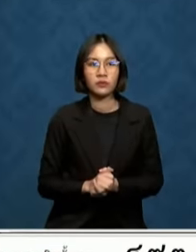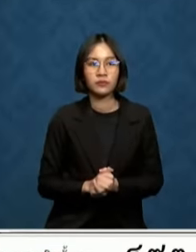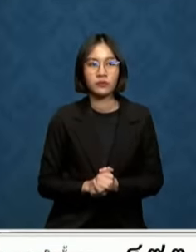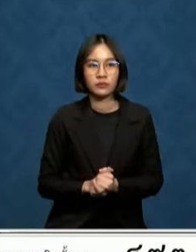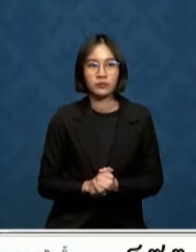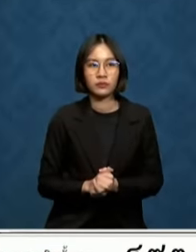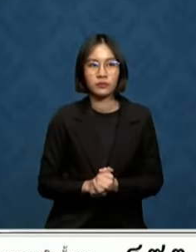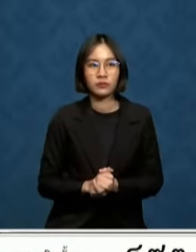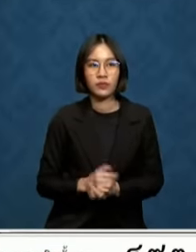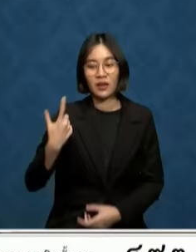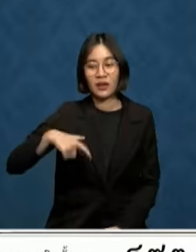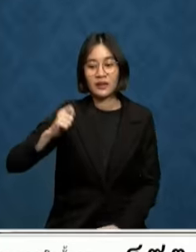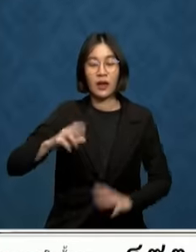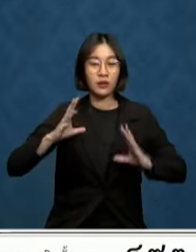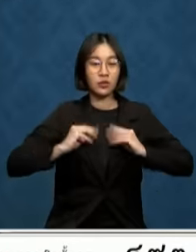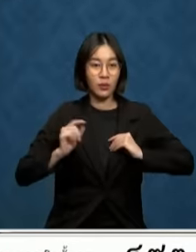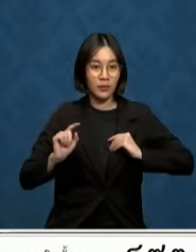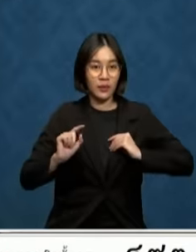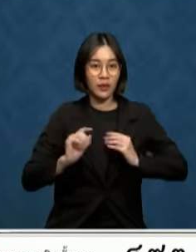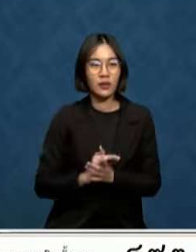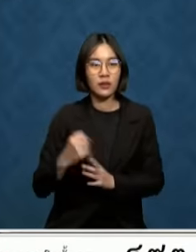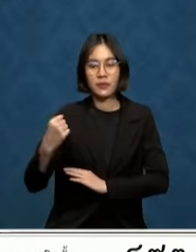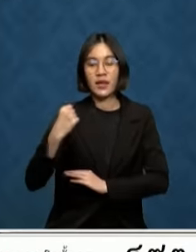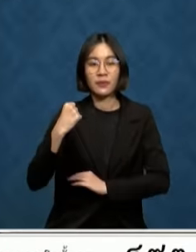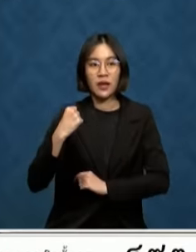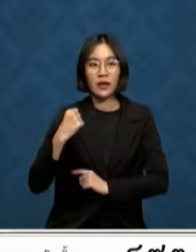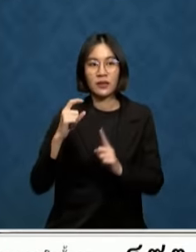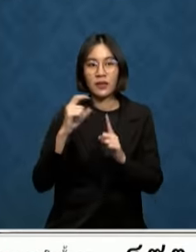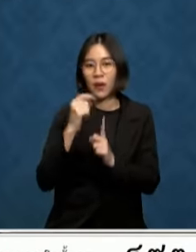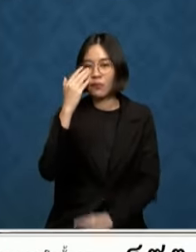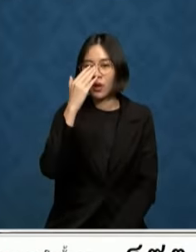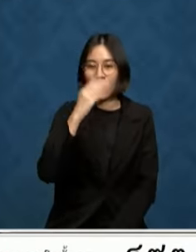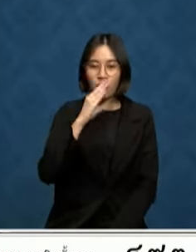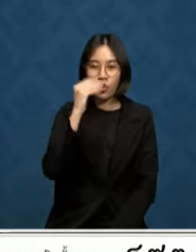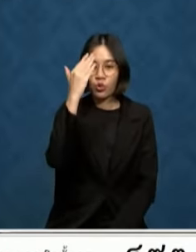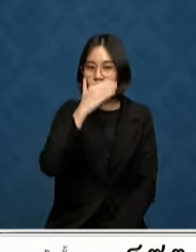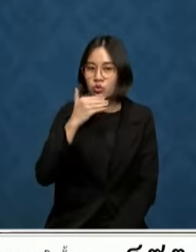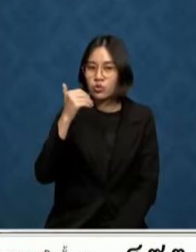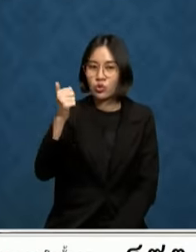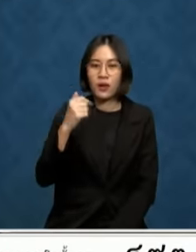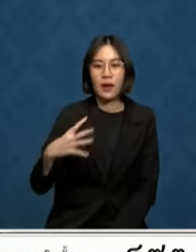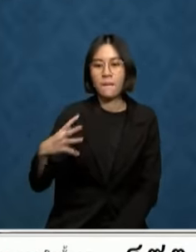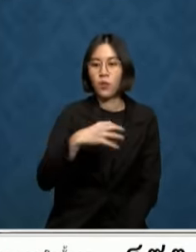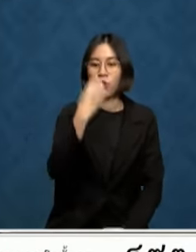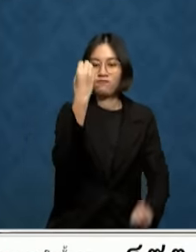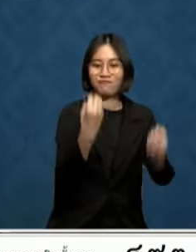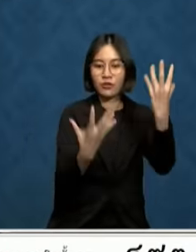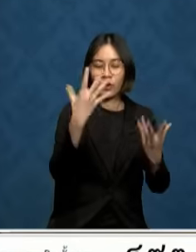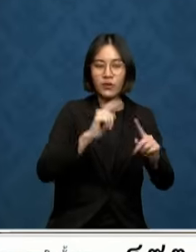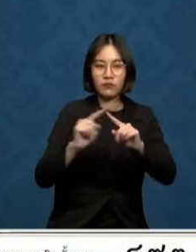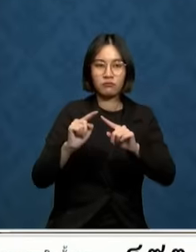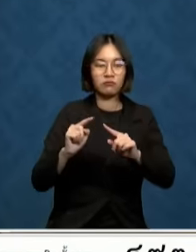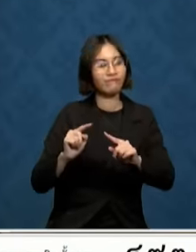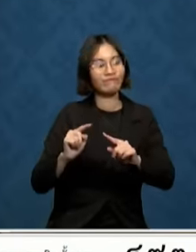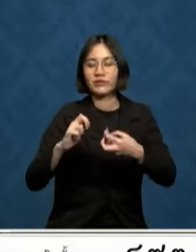าที่ปัดโยการยอรัของสารได้ใช้อำนาจด้คำพวดสูยหลูว่าทวงคืนพื้นป่าแต่กลบกลายเป็การ